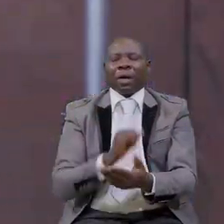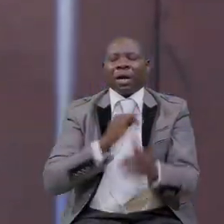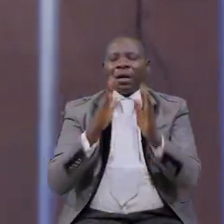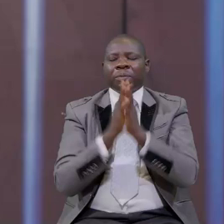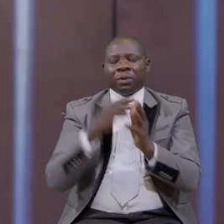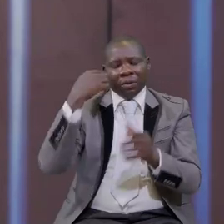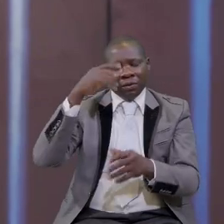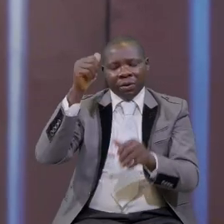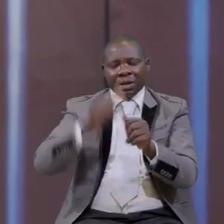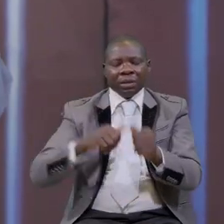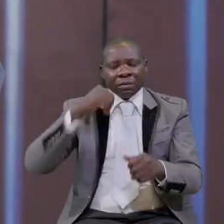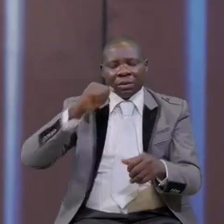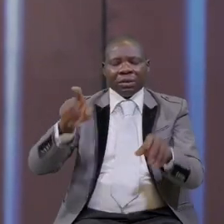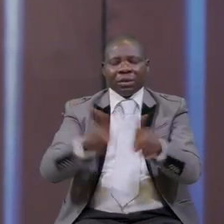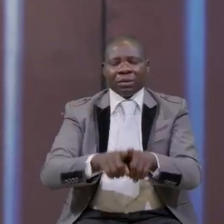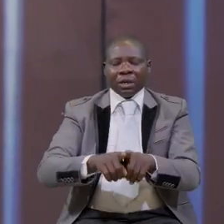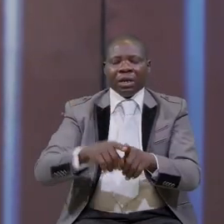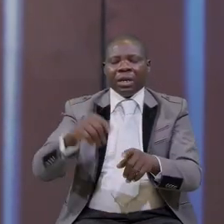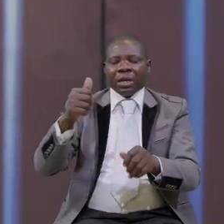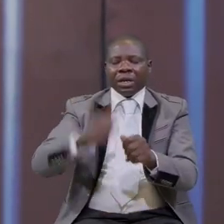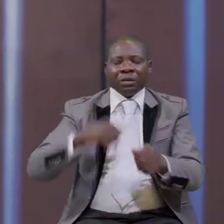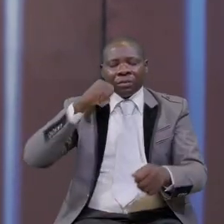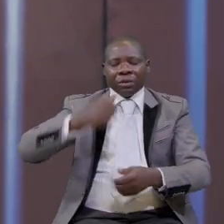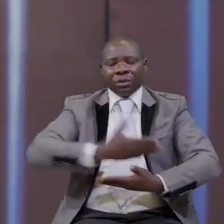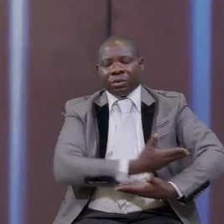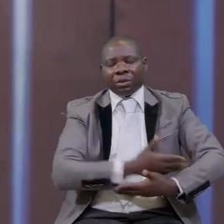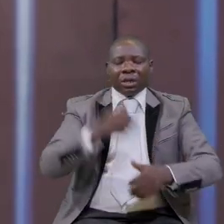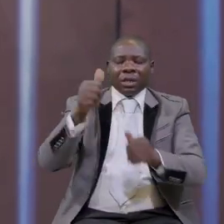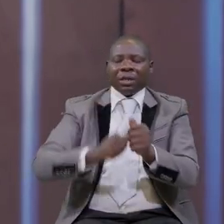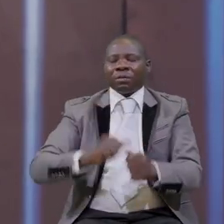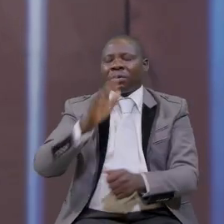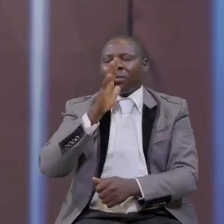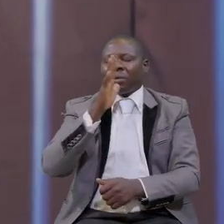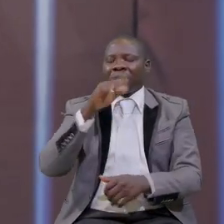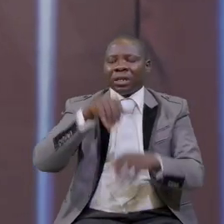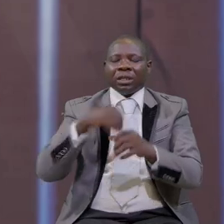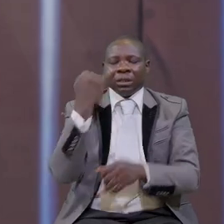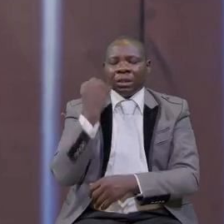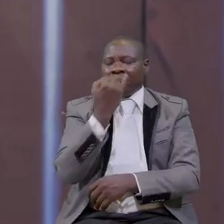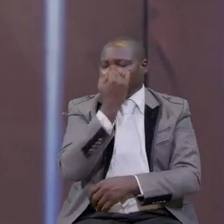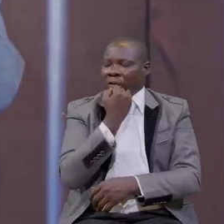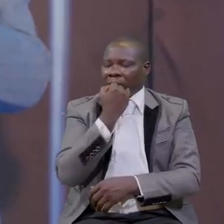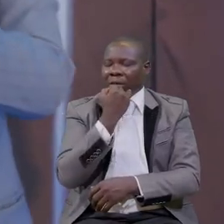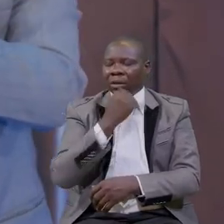Je prie pour chaque sœur, chaque fille, chaque mère d'Israël.